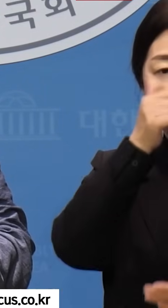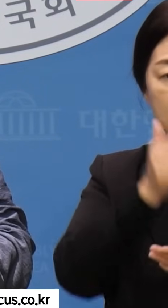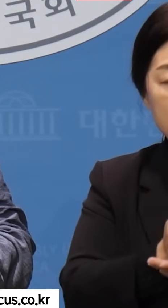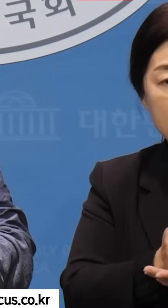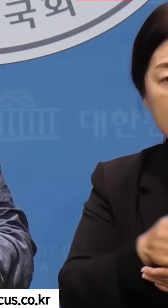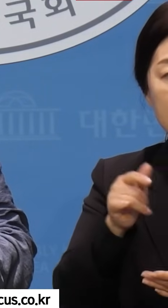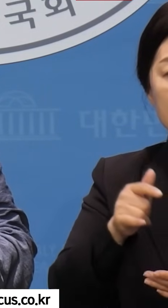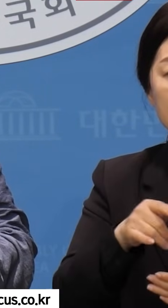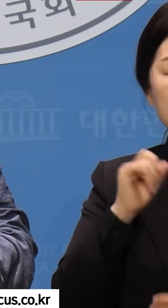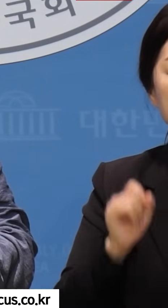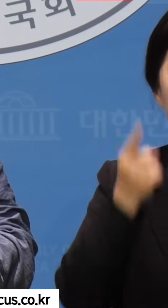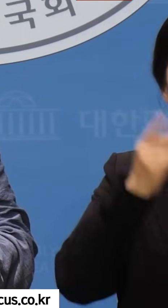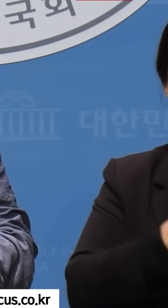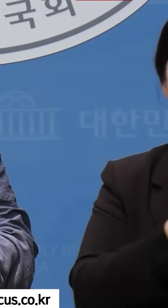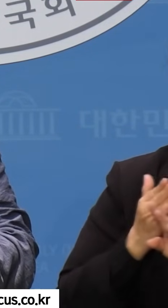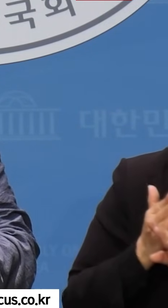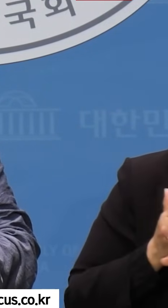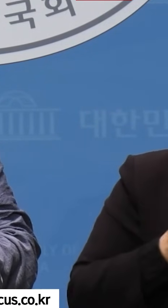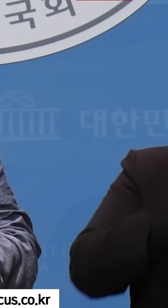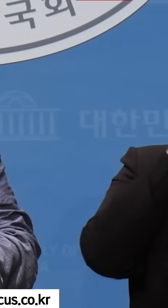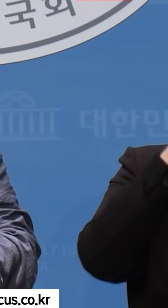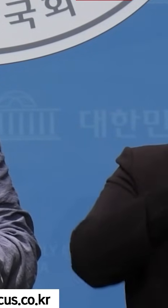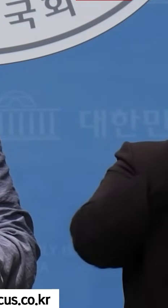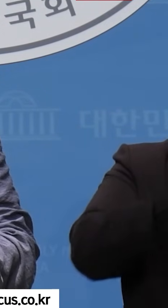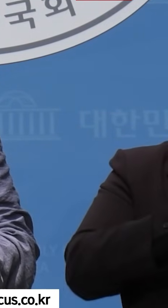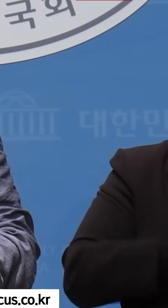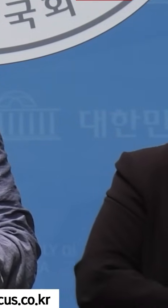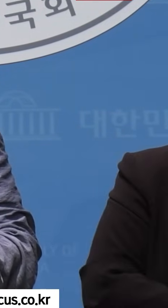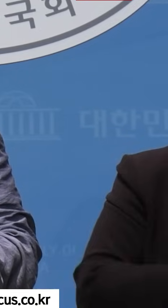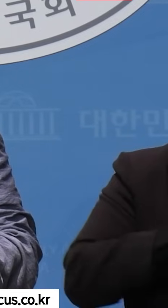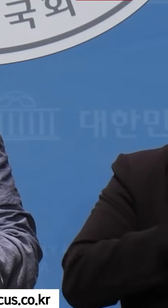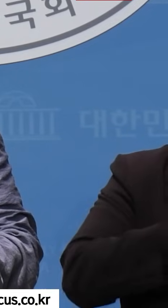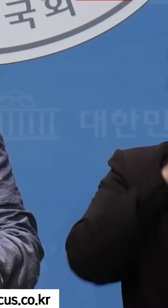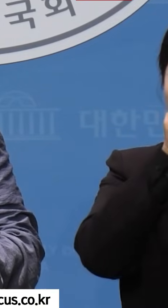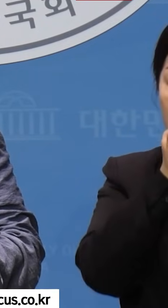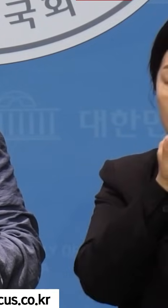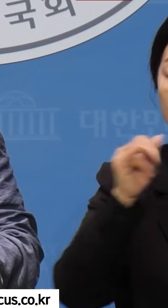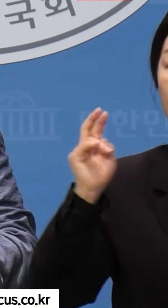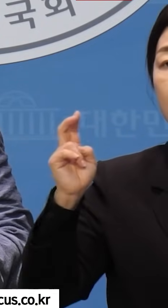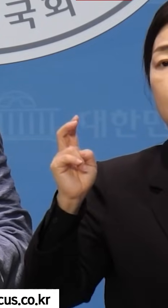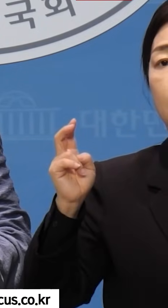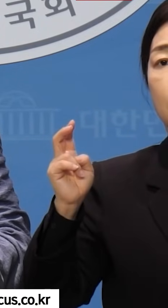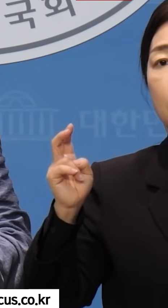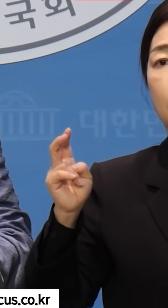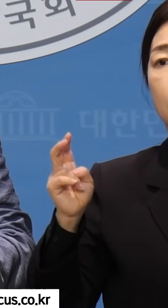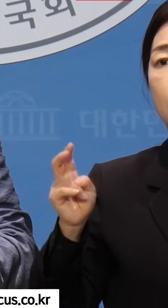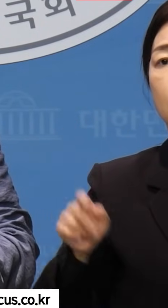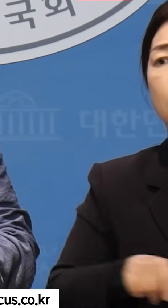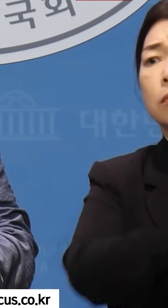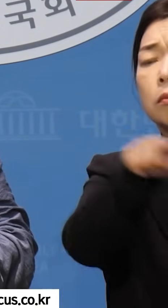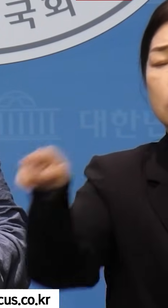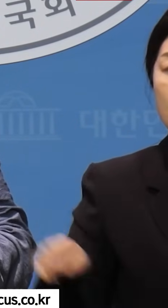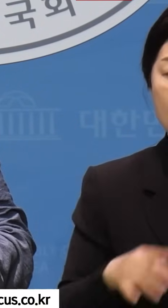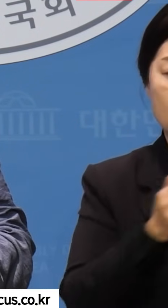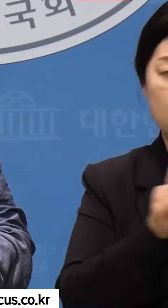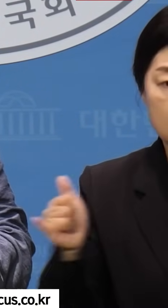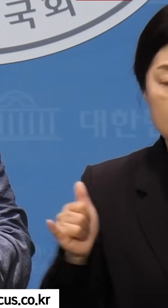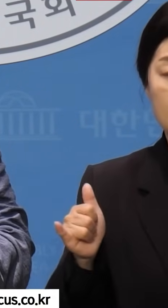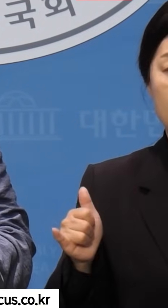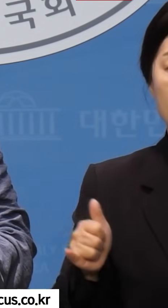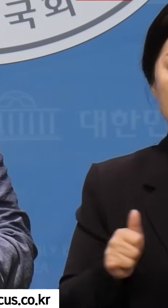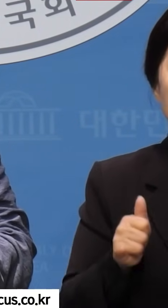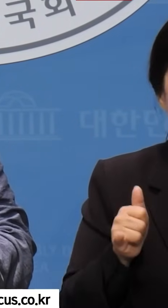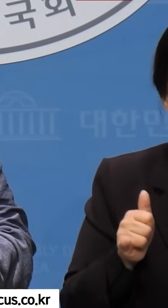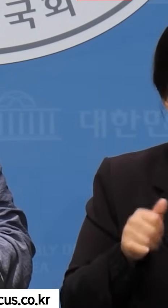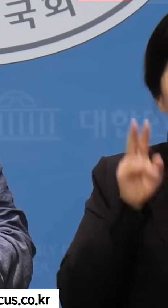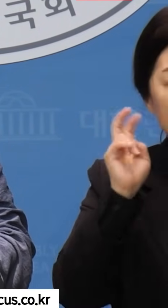어디 은닉이나 하지 않았을까 하는, 그것은 범국민적인 의혹이고, 무소사 말 못하는 분이 있었는데 안민석 의원이 용기 있게